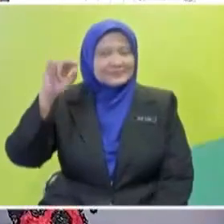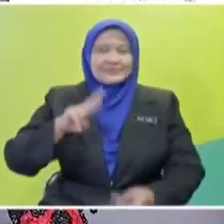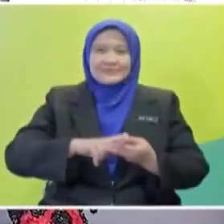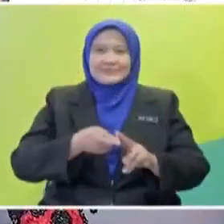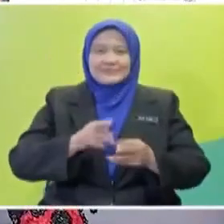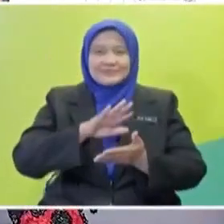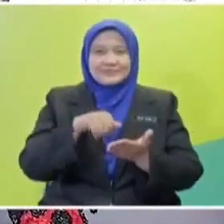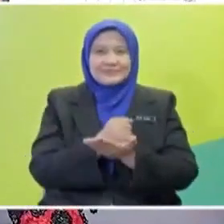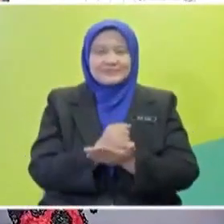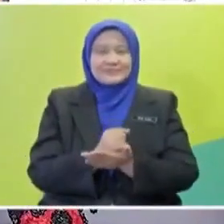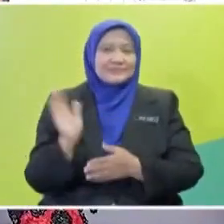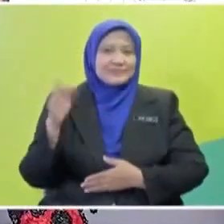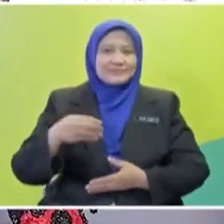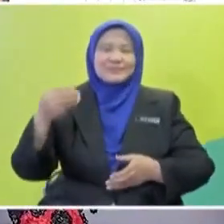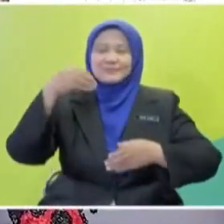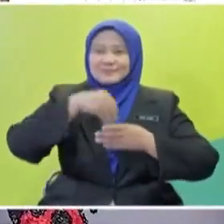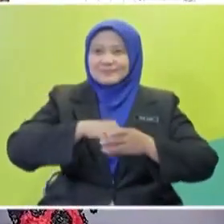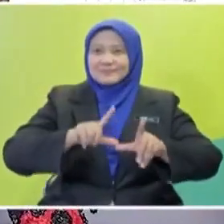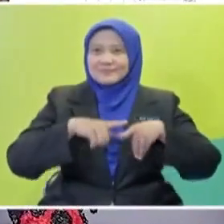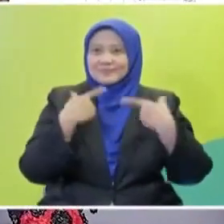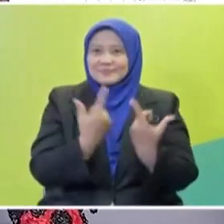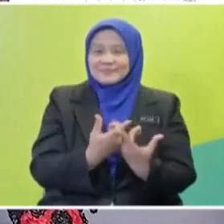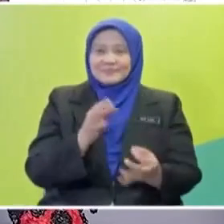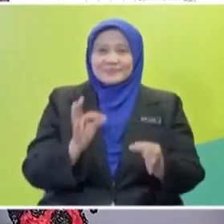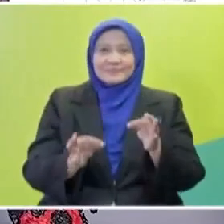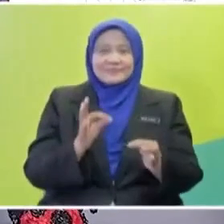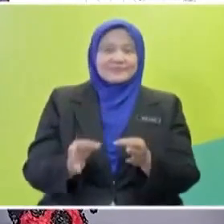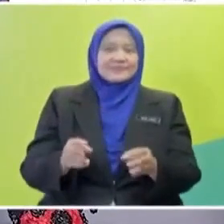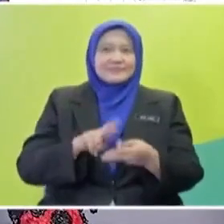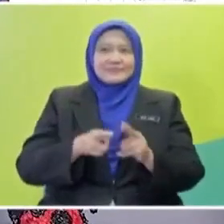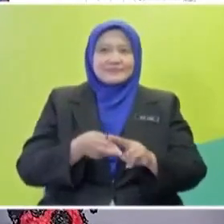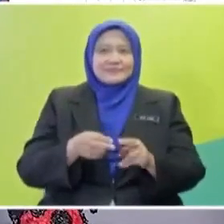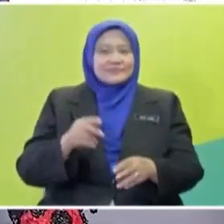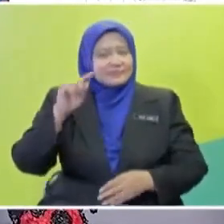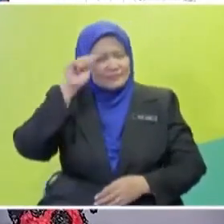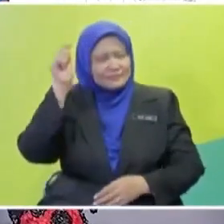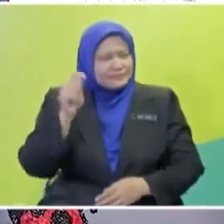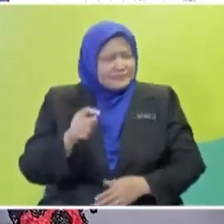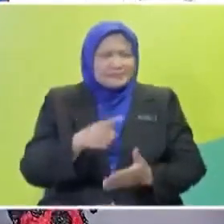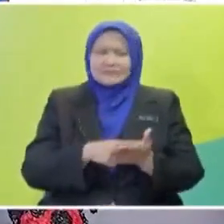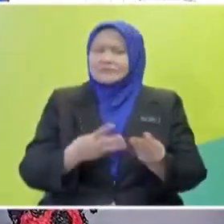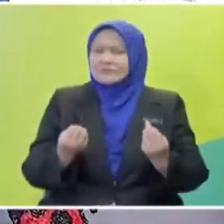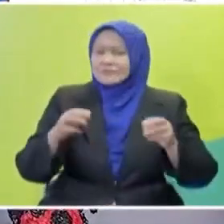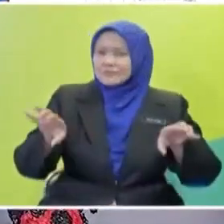Semua, jom masuk ke kelas. Kalau rakan-rakan sedang tertanya-tanya apa yang kita nak buat pada